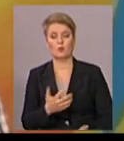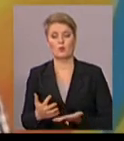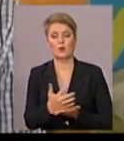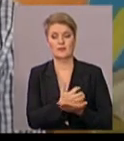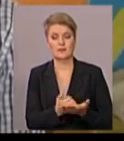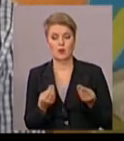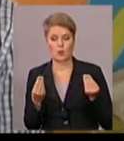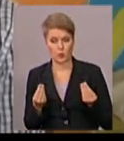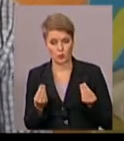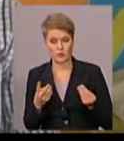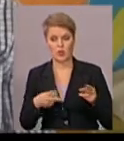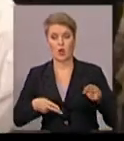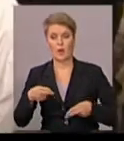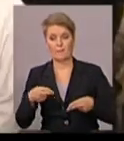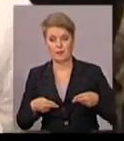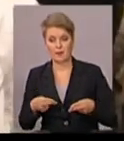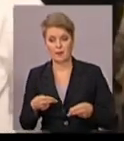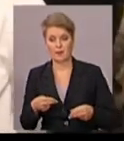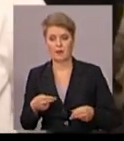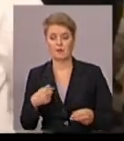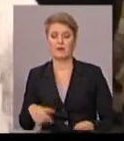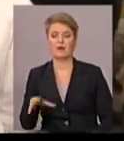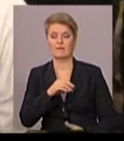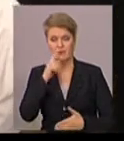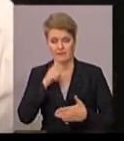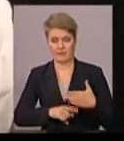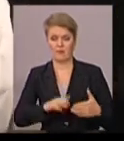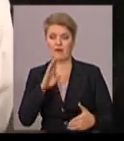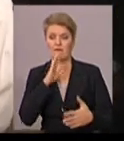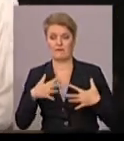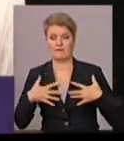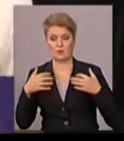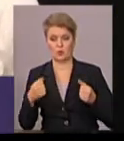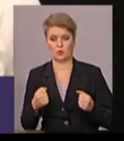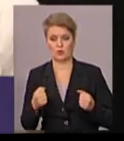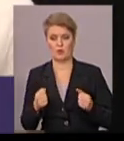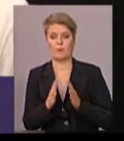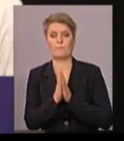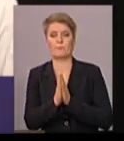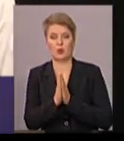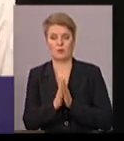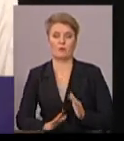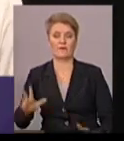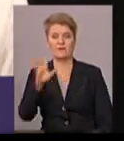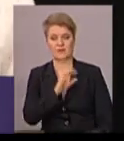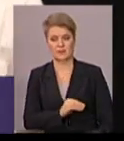зібрати кошти їй на операцію. Ми всі віримо, що вона видужає. Просимо